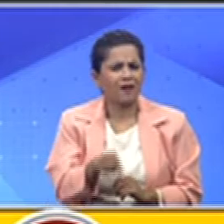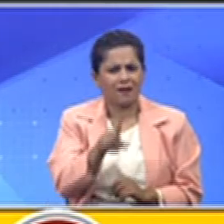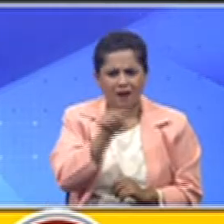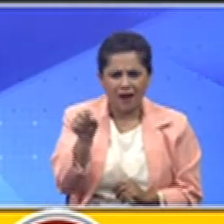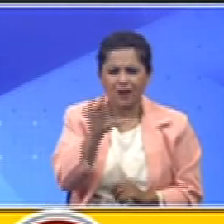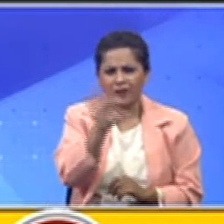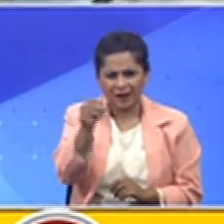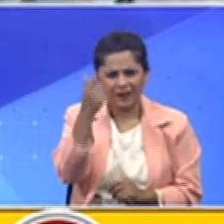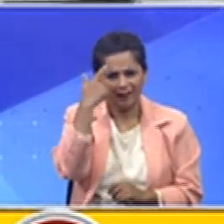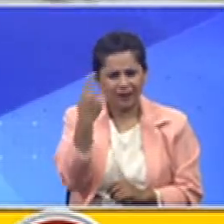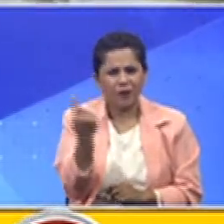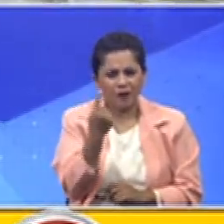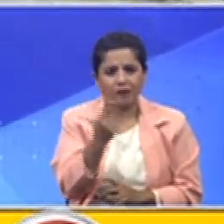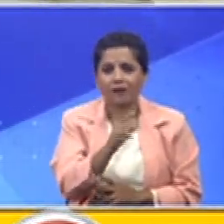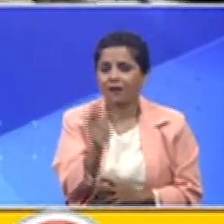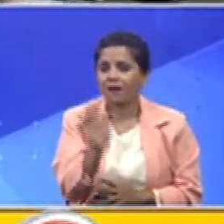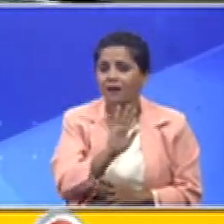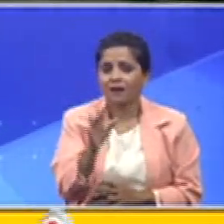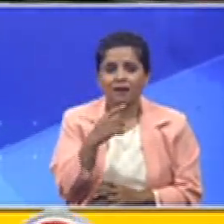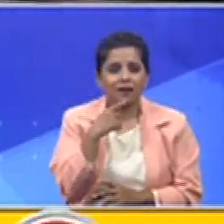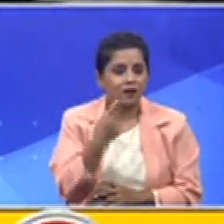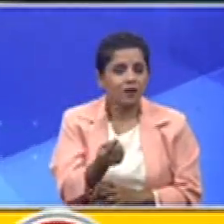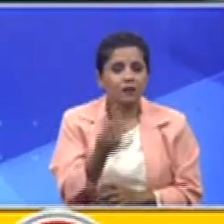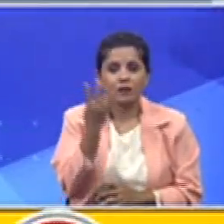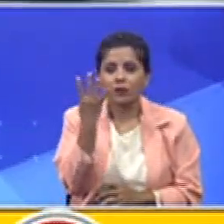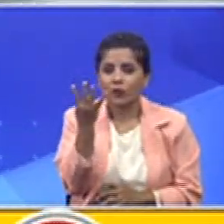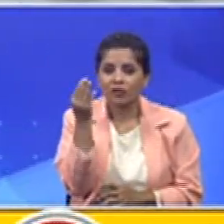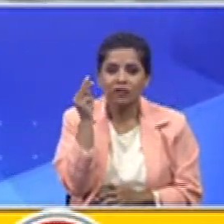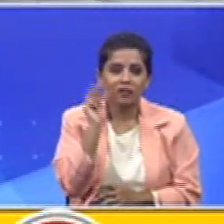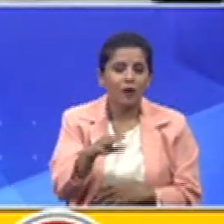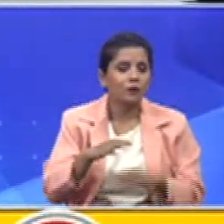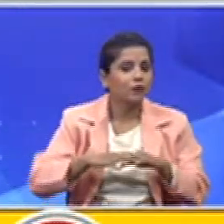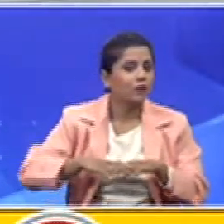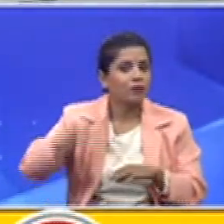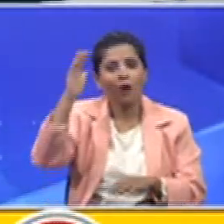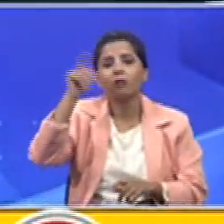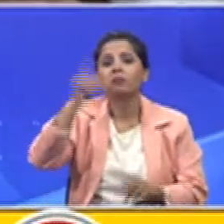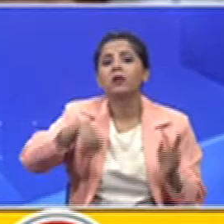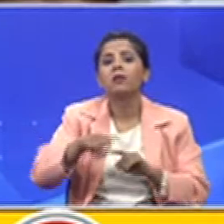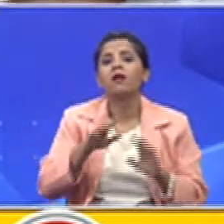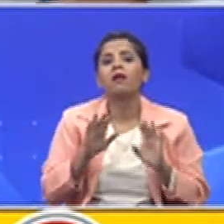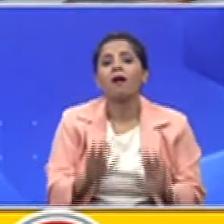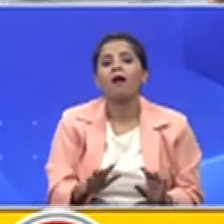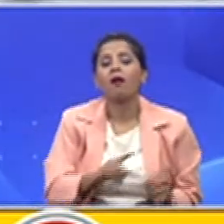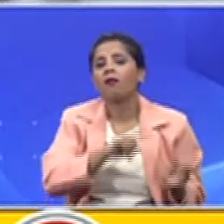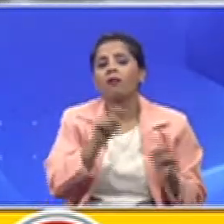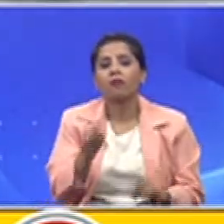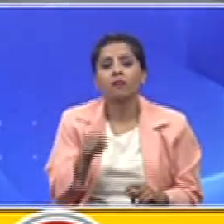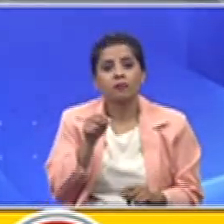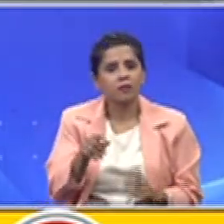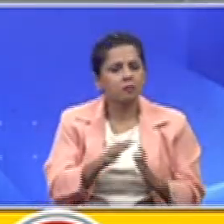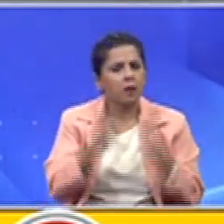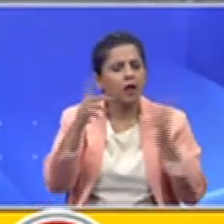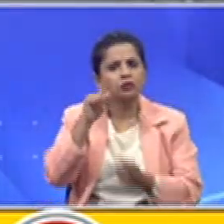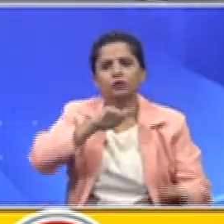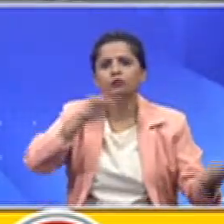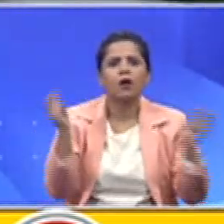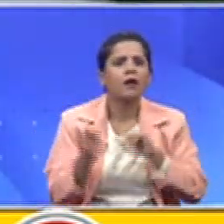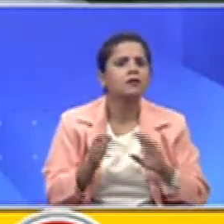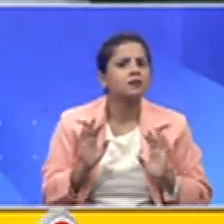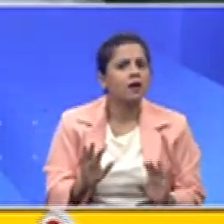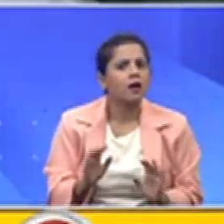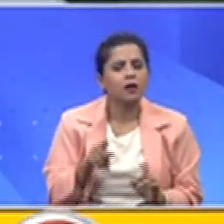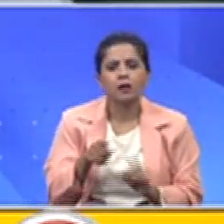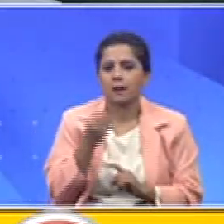नहीं बल्कि 4000 से ज्यादा है। यह एक बड़ा बदलाव है।